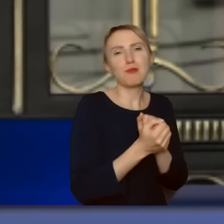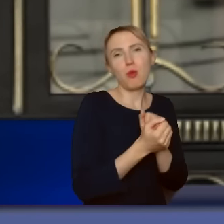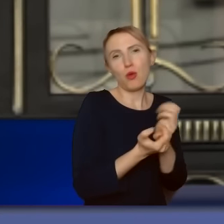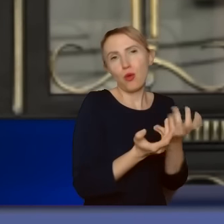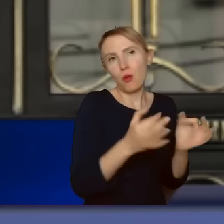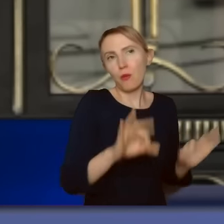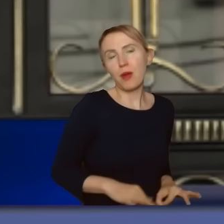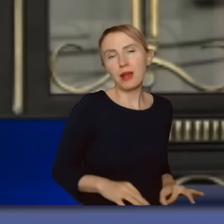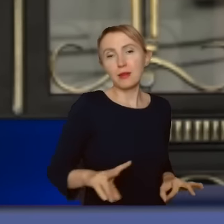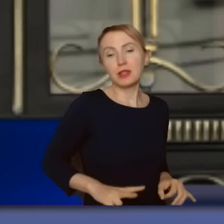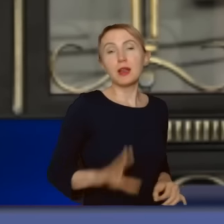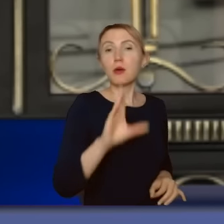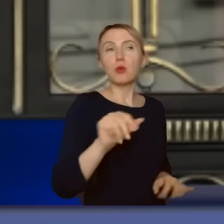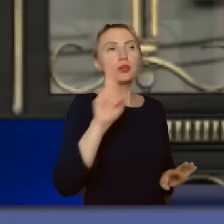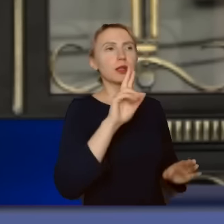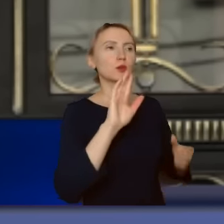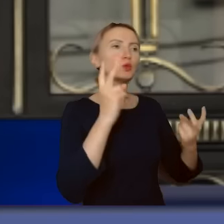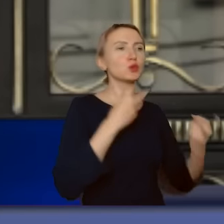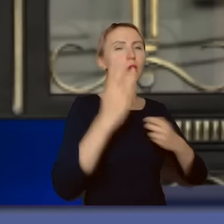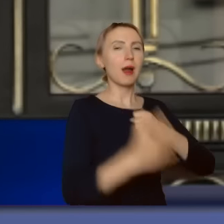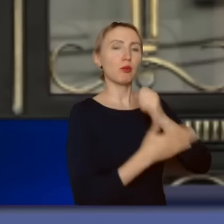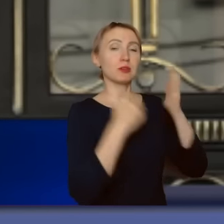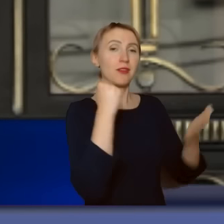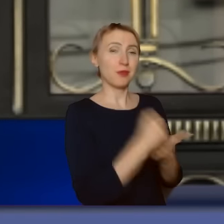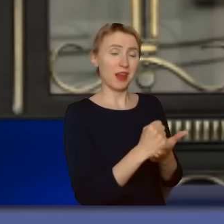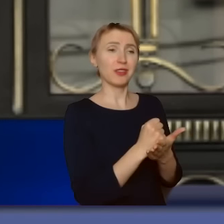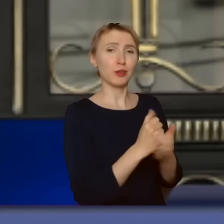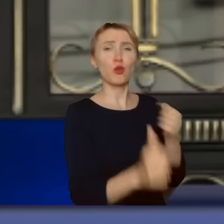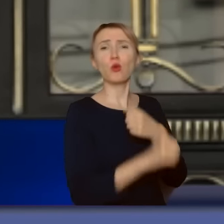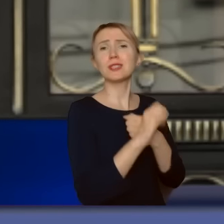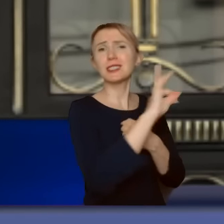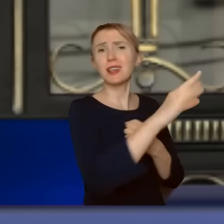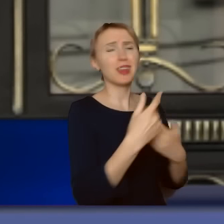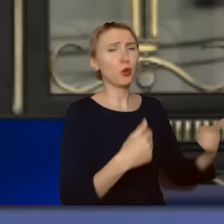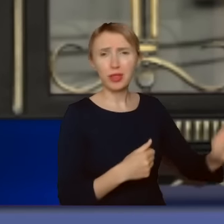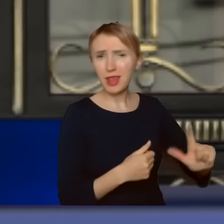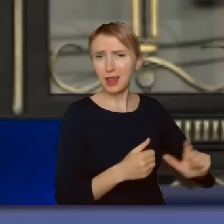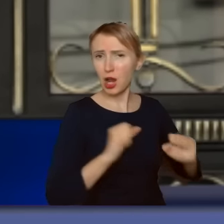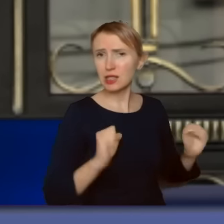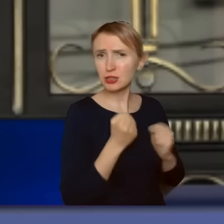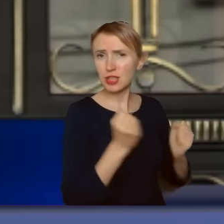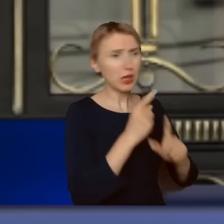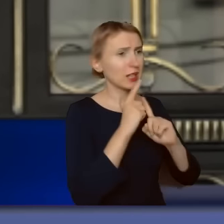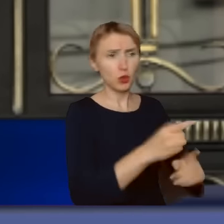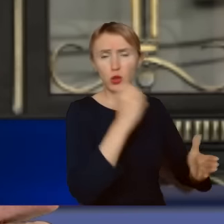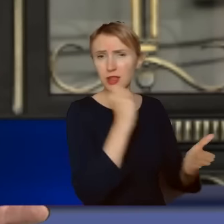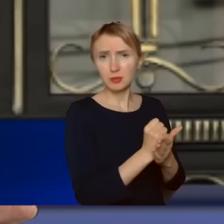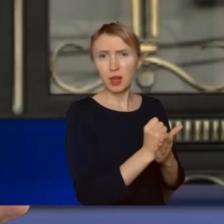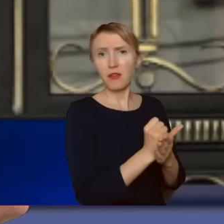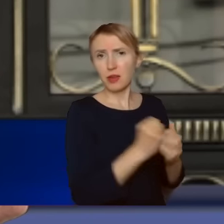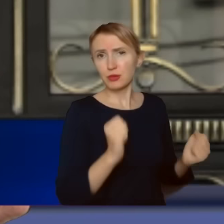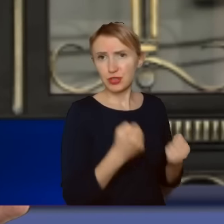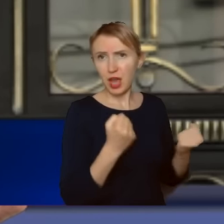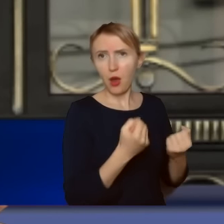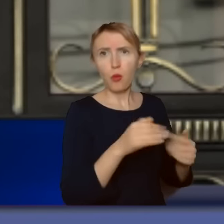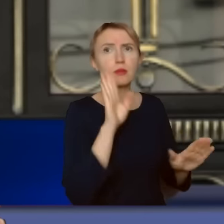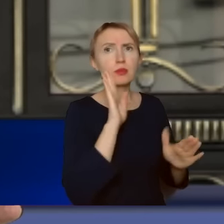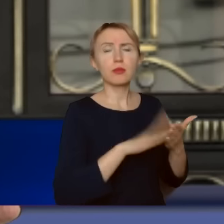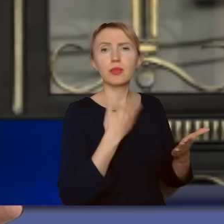minister Bodnar, że szuka podstaw prawnych do swoich nielegalnych, niezgodnych z prawem działań, jak chociażby